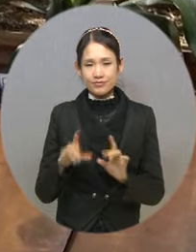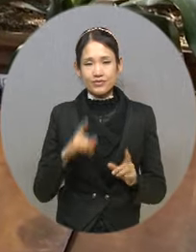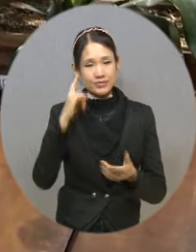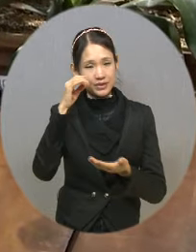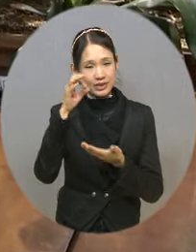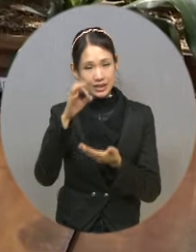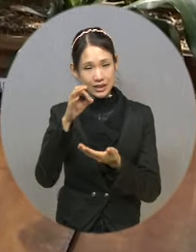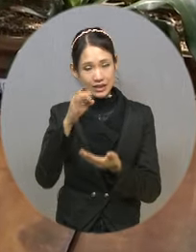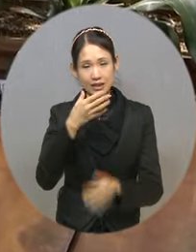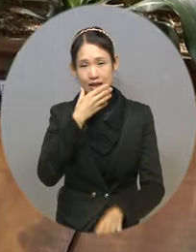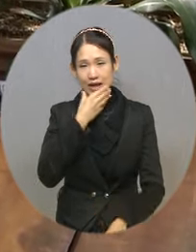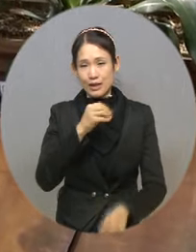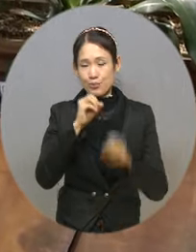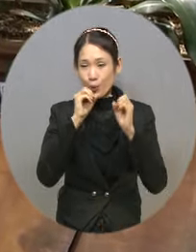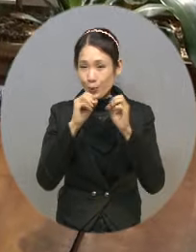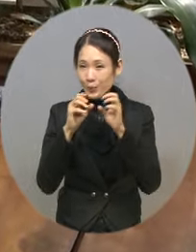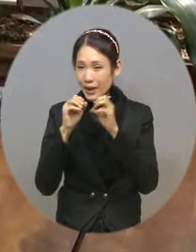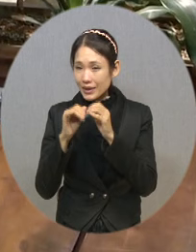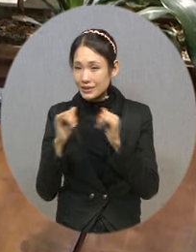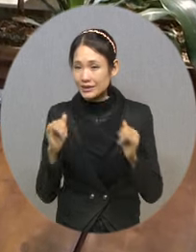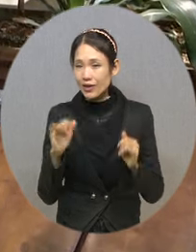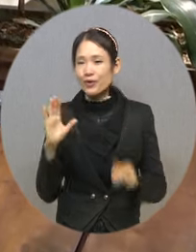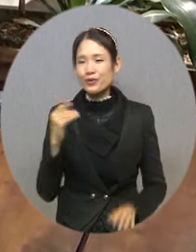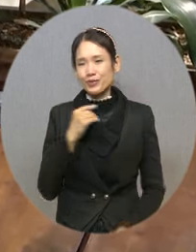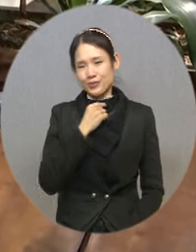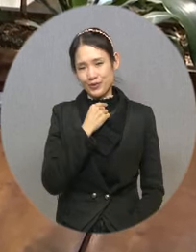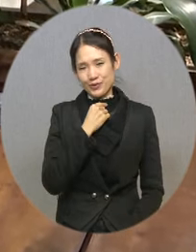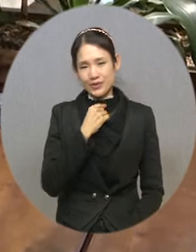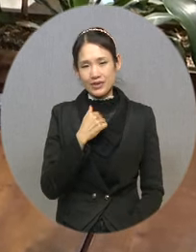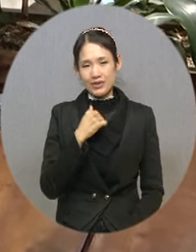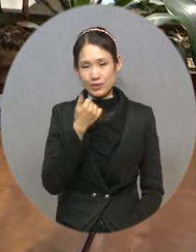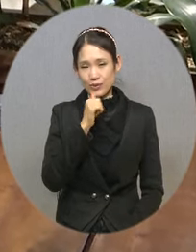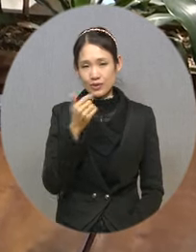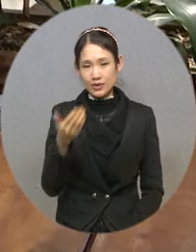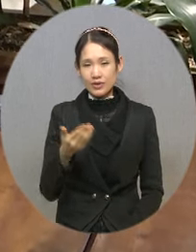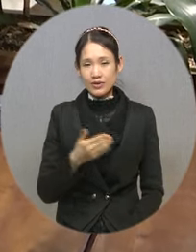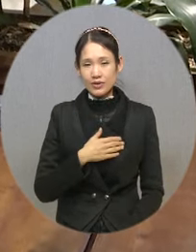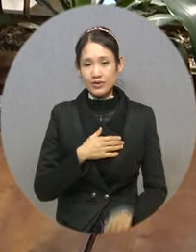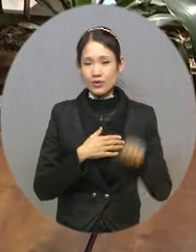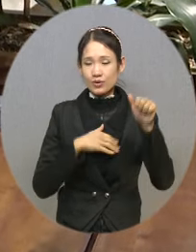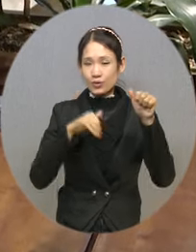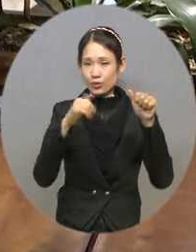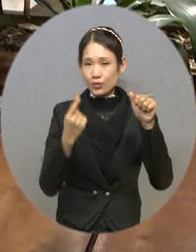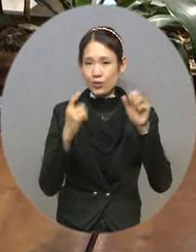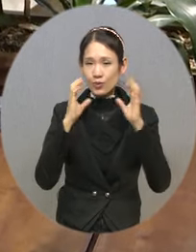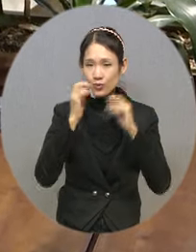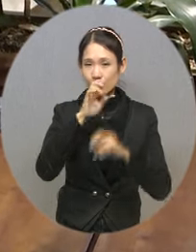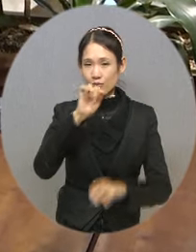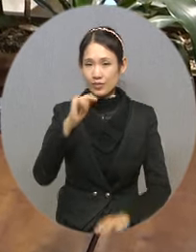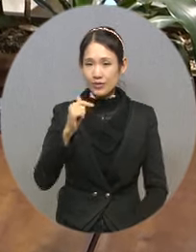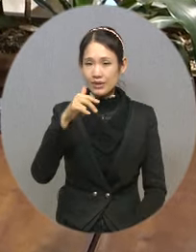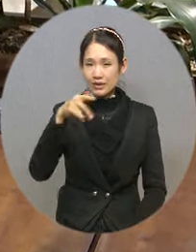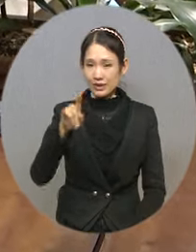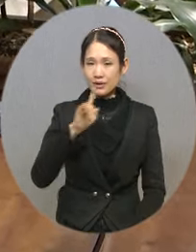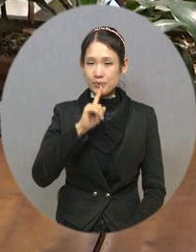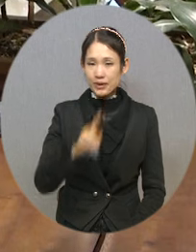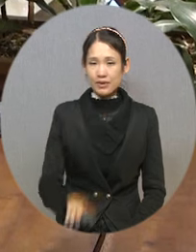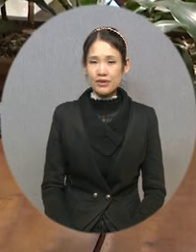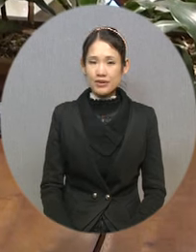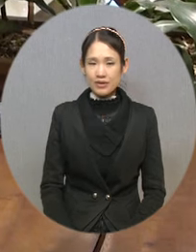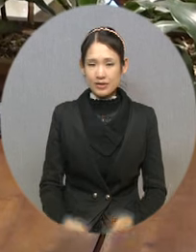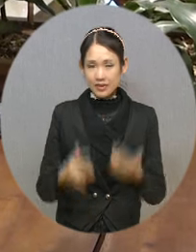가치는 행복 메신저입니다. 저는 저의 소개를 할 때 오고 김민재라고 합니다.